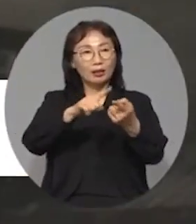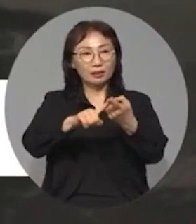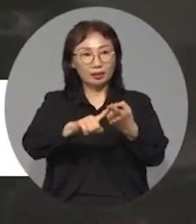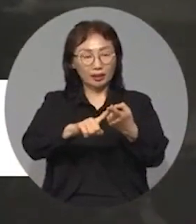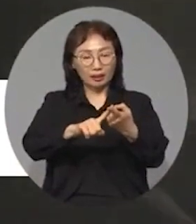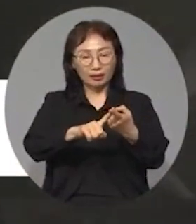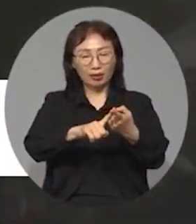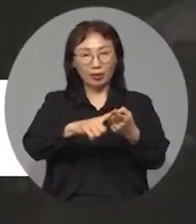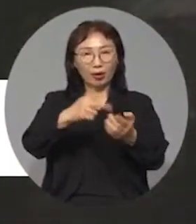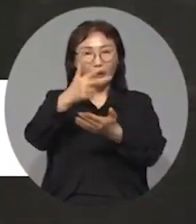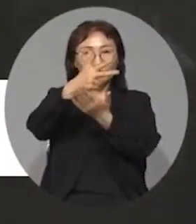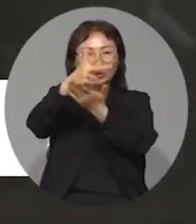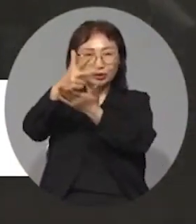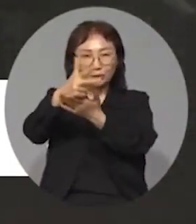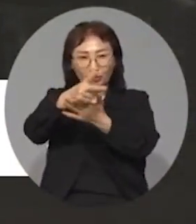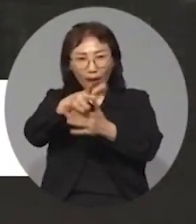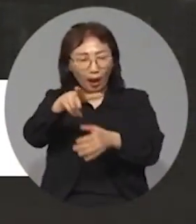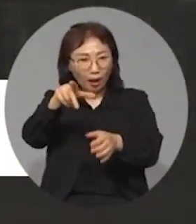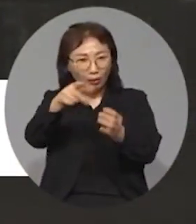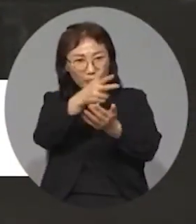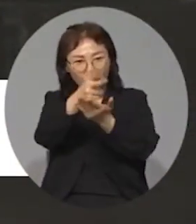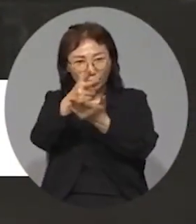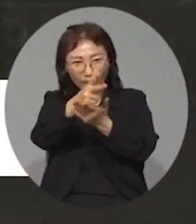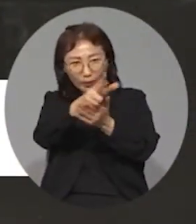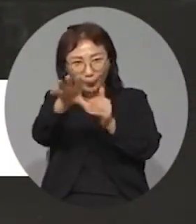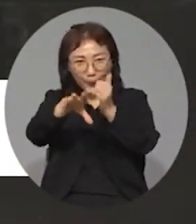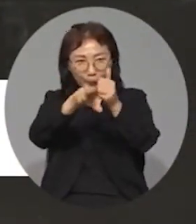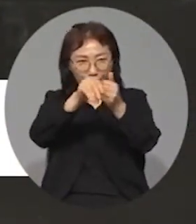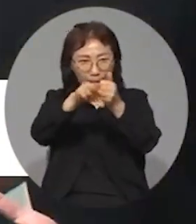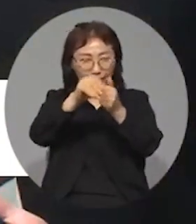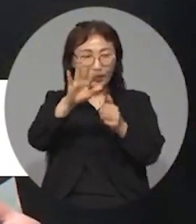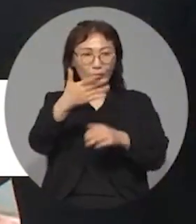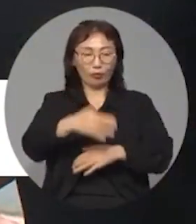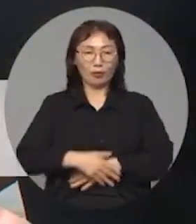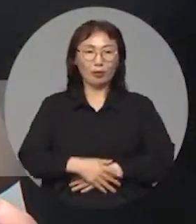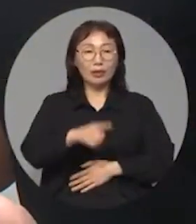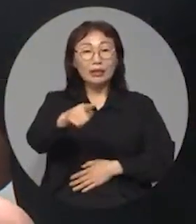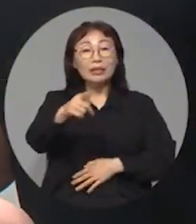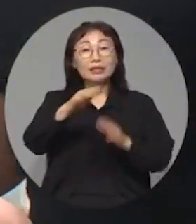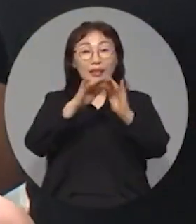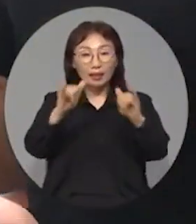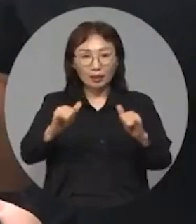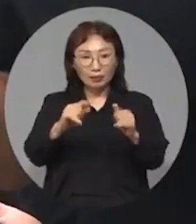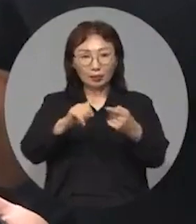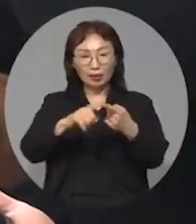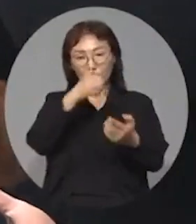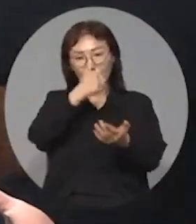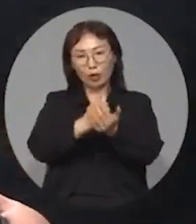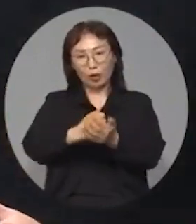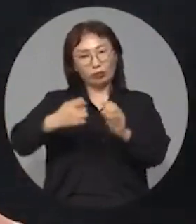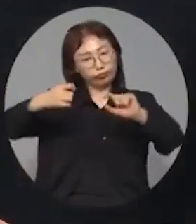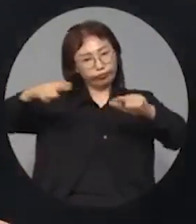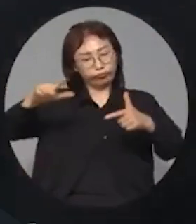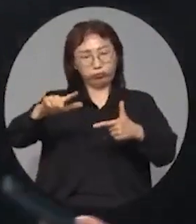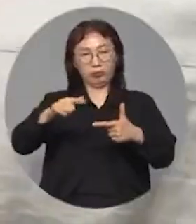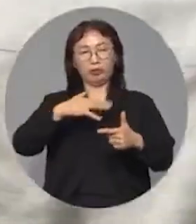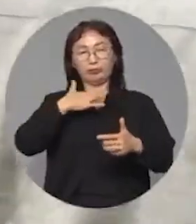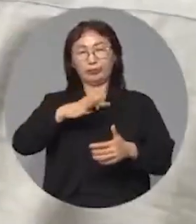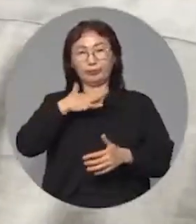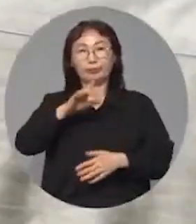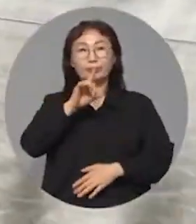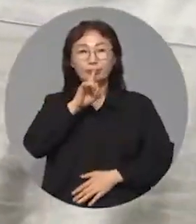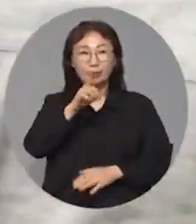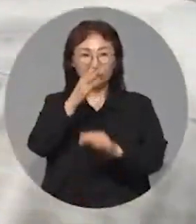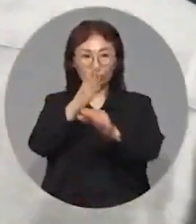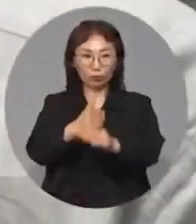모습이 숙박업소 CCTV 화면에 포착된 겁니다. 피의자 A씨는 혐의를 전면 부인하고 있습니다. 한